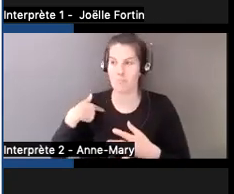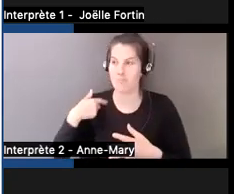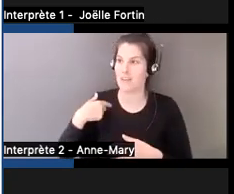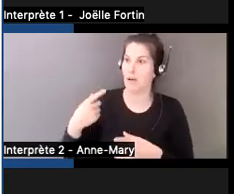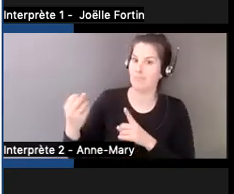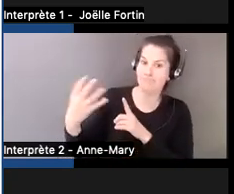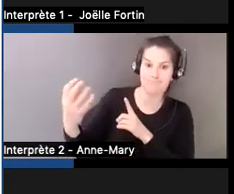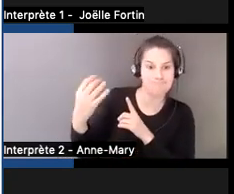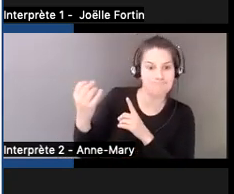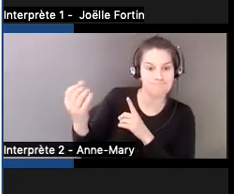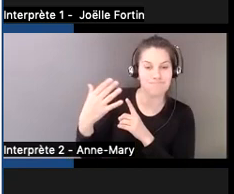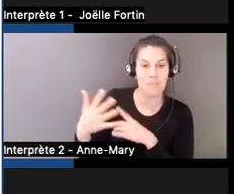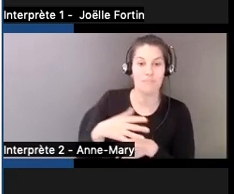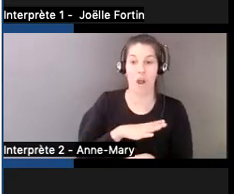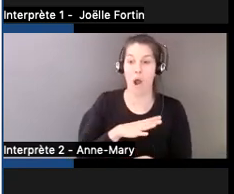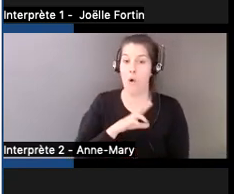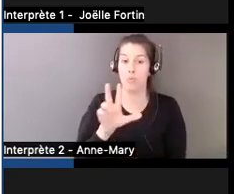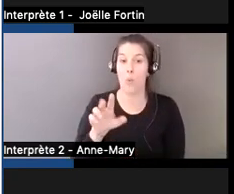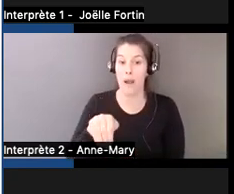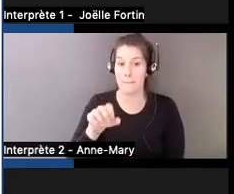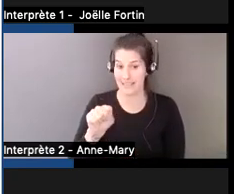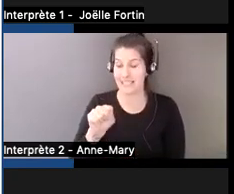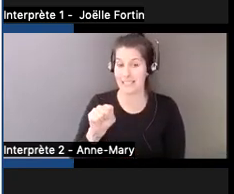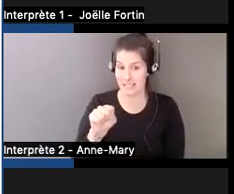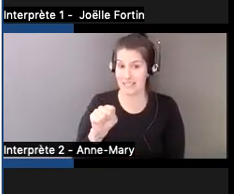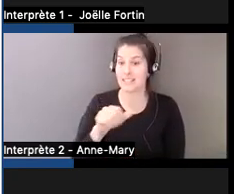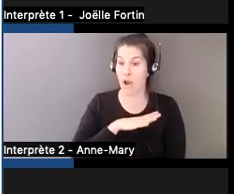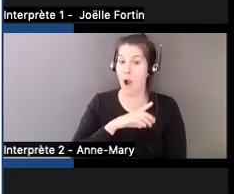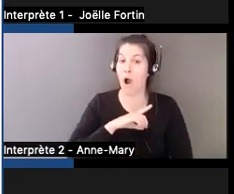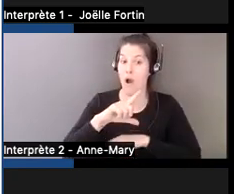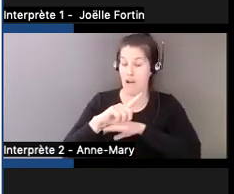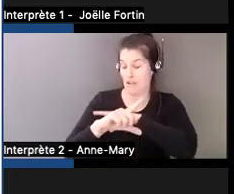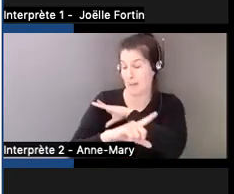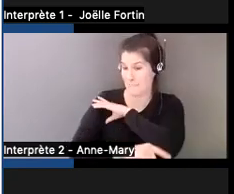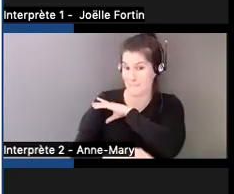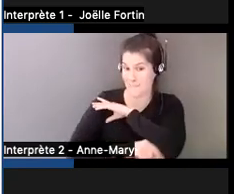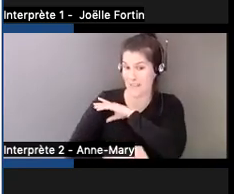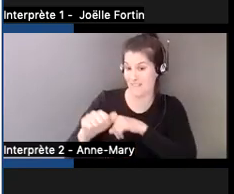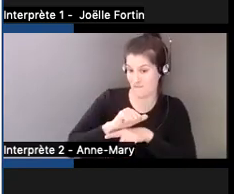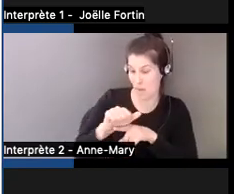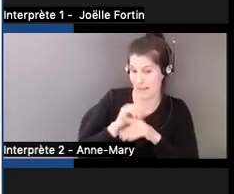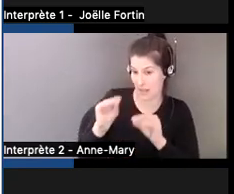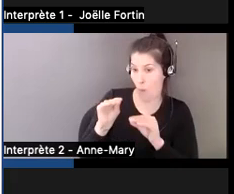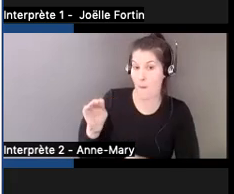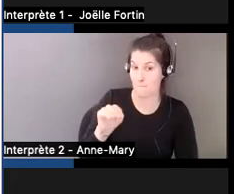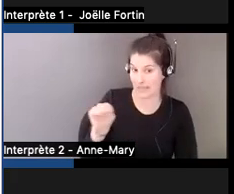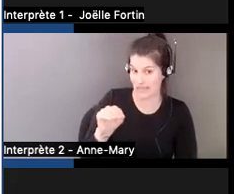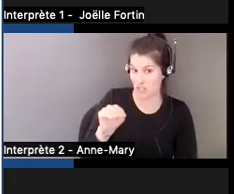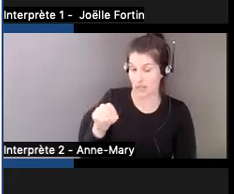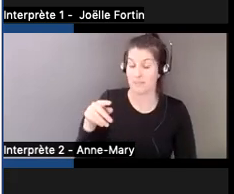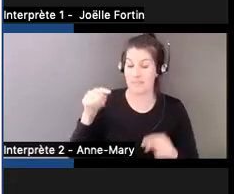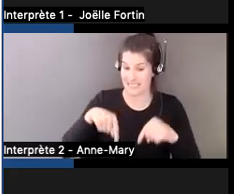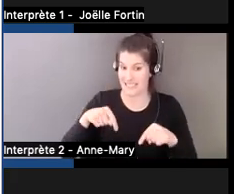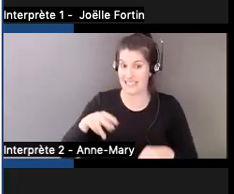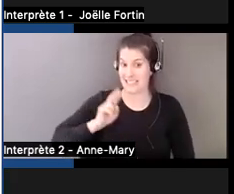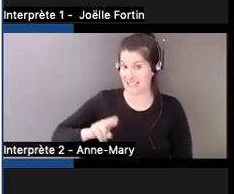Dans le canton de Vaud, seulement 3 EMS forment le personnel à ces principes montessoriens. C'est le cas de ce home lausannois. Ici, les résidents mettent la